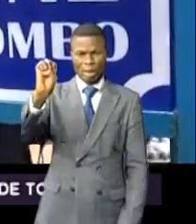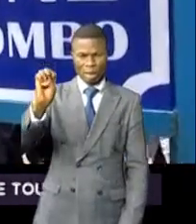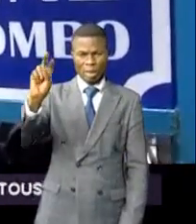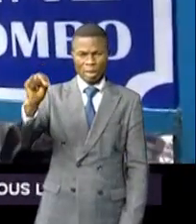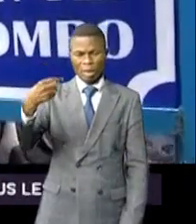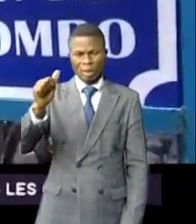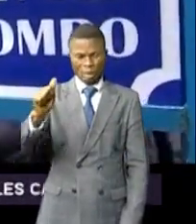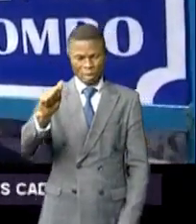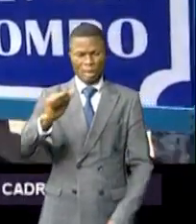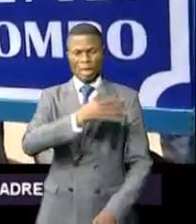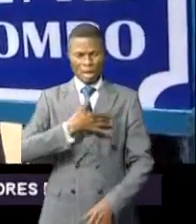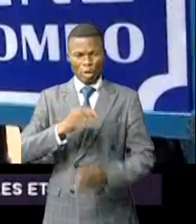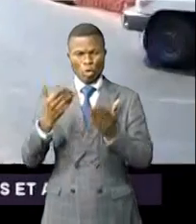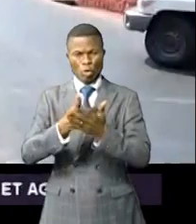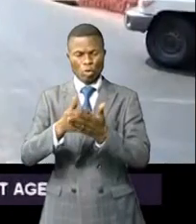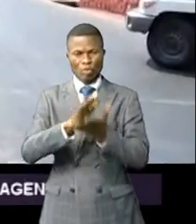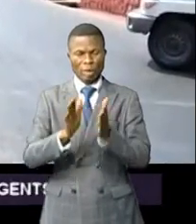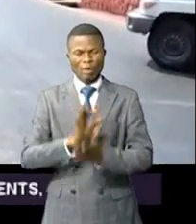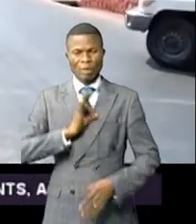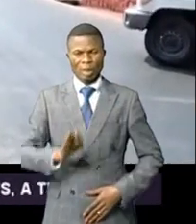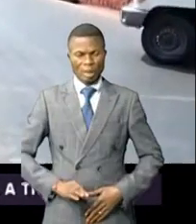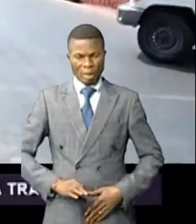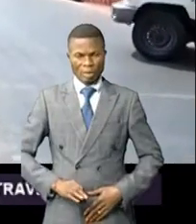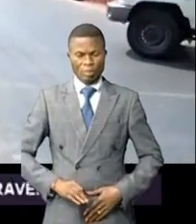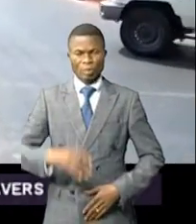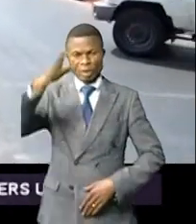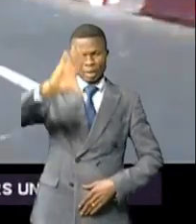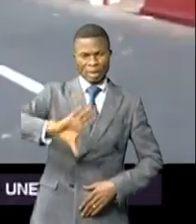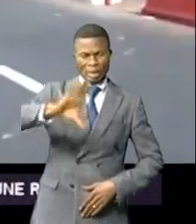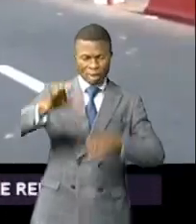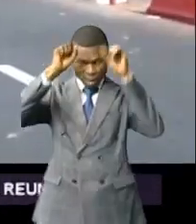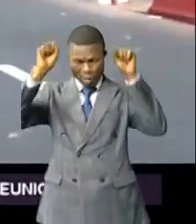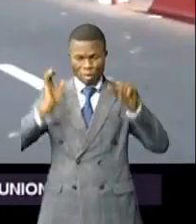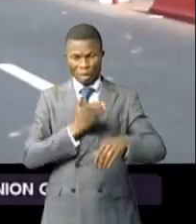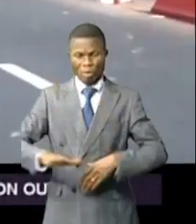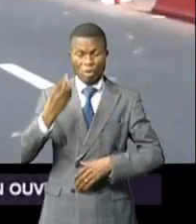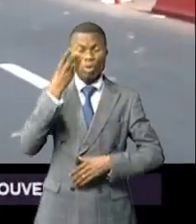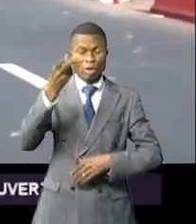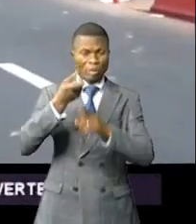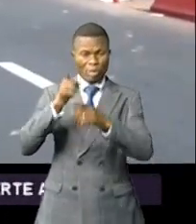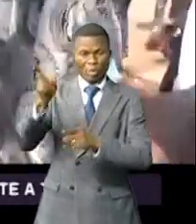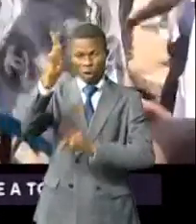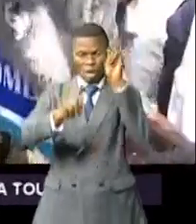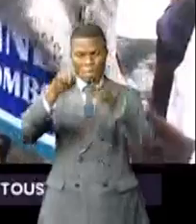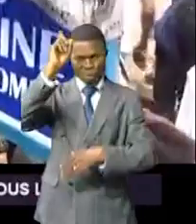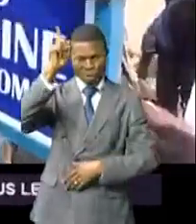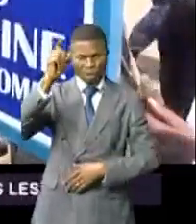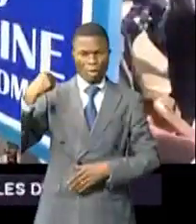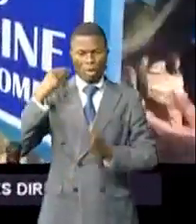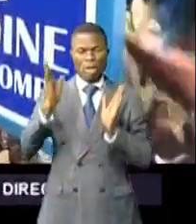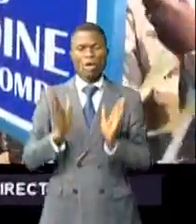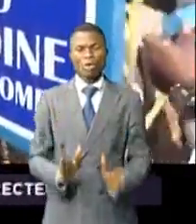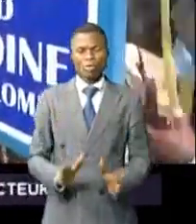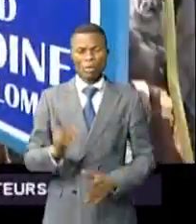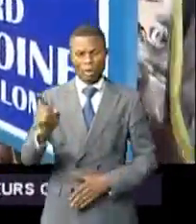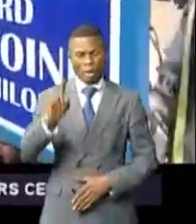boulevard Félix-Antoine Tshisekedi Tshilombo, du nom du 5e président de la République, auteur de la vision Le Peuple d'abord, que le gouverneur Jacques Kabula